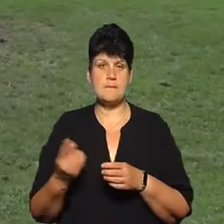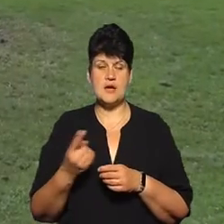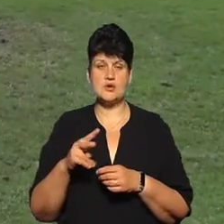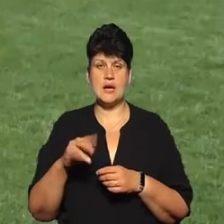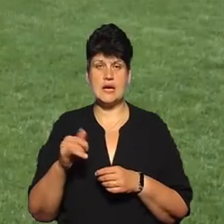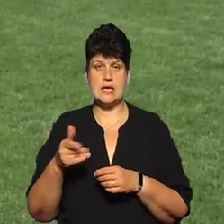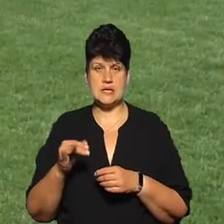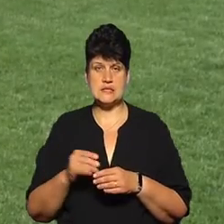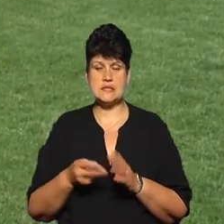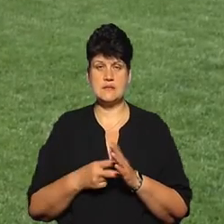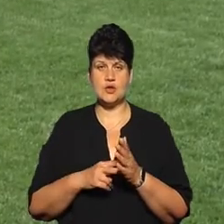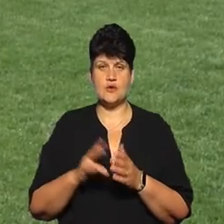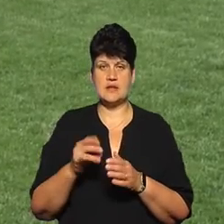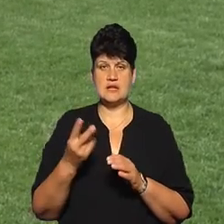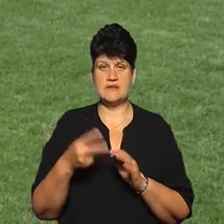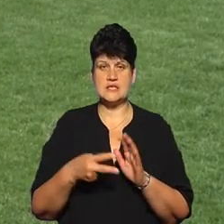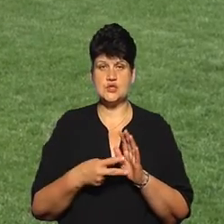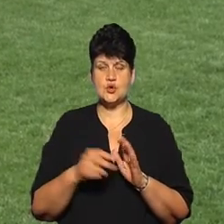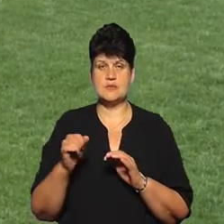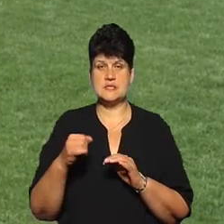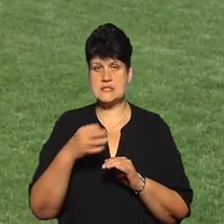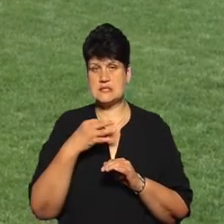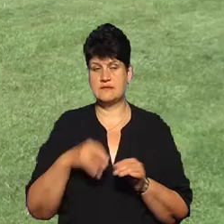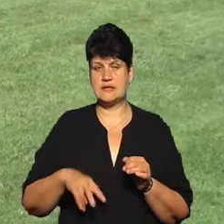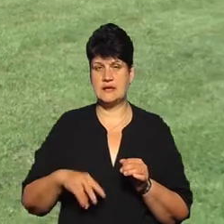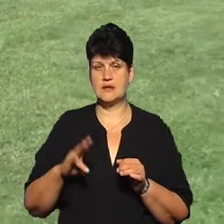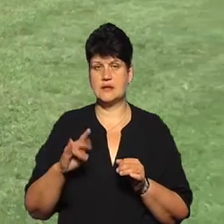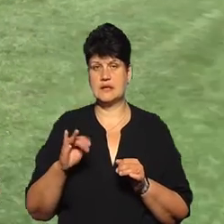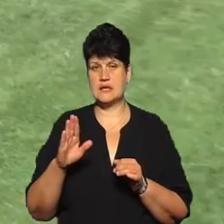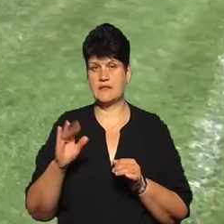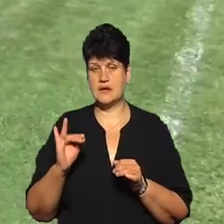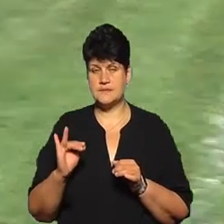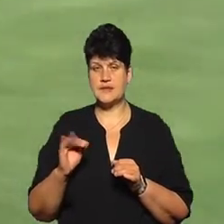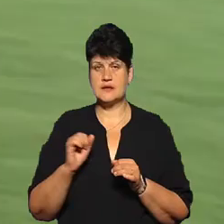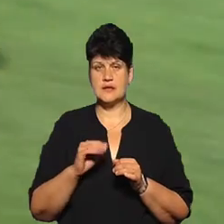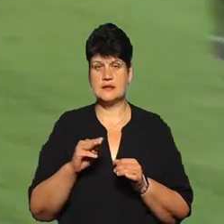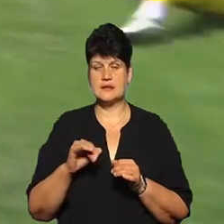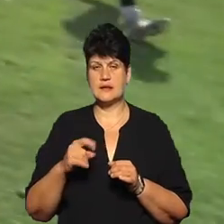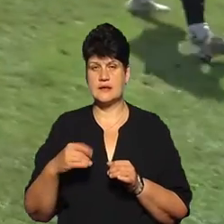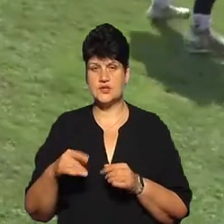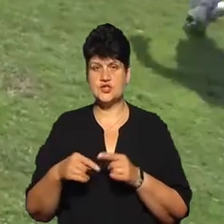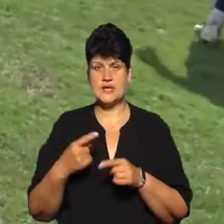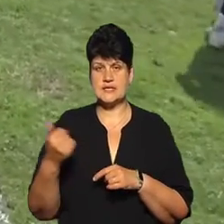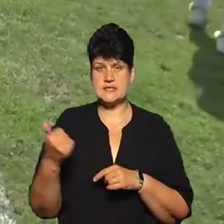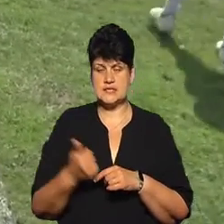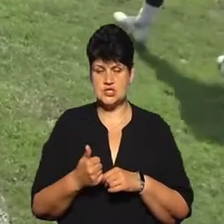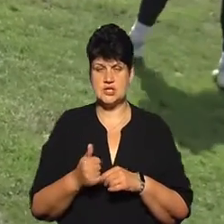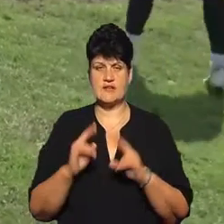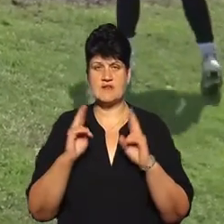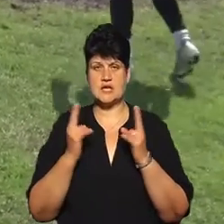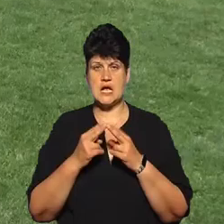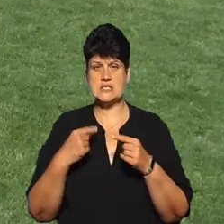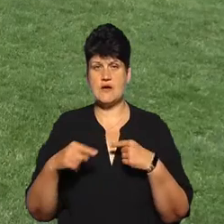на 27 серпня, розповів директор Ниви Андрій Тихий. За його словами, приблизно через тиждень Федерація футболу складе